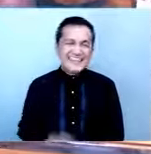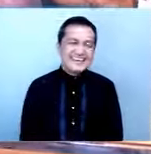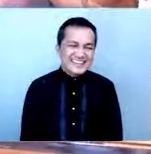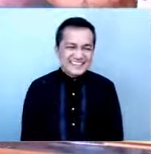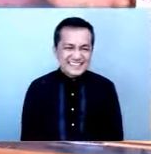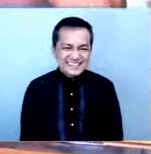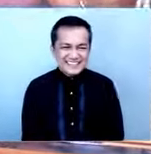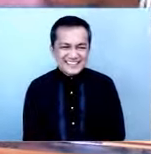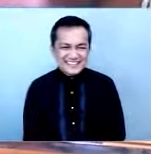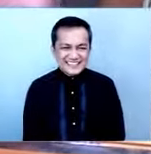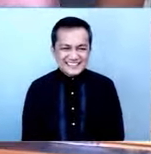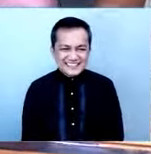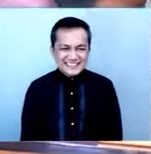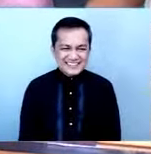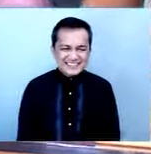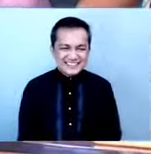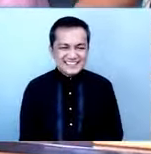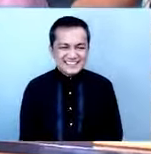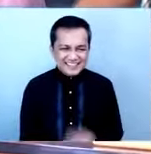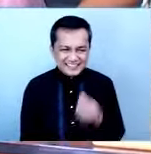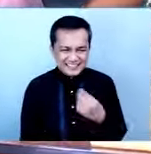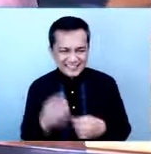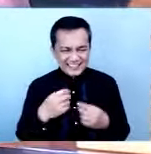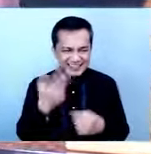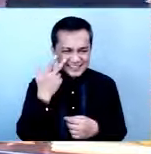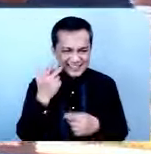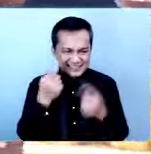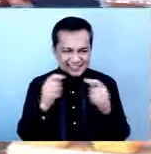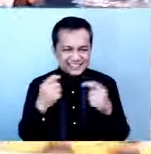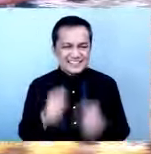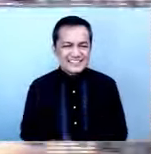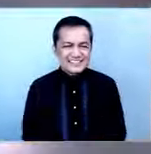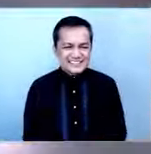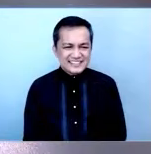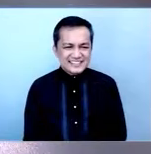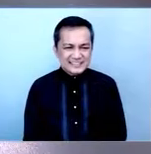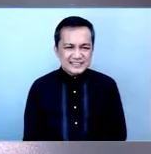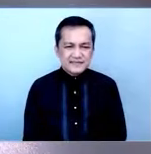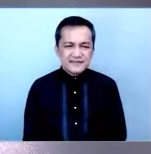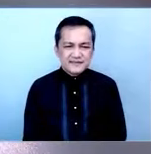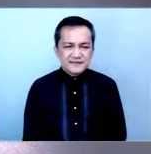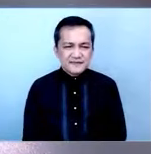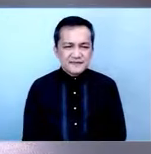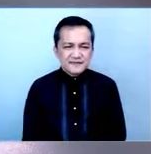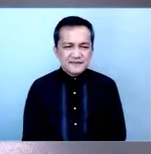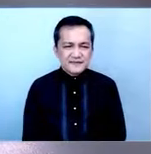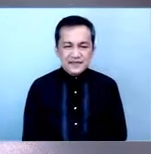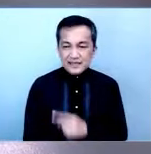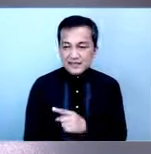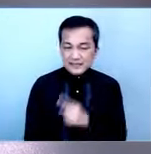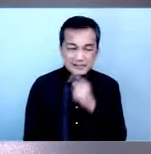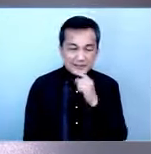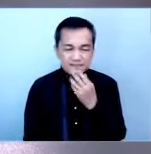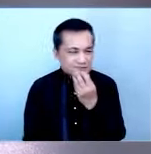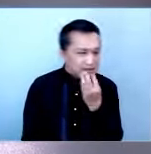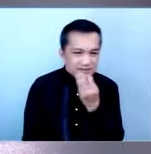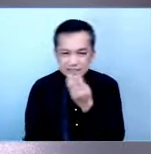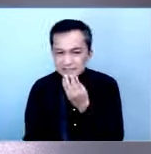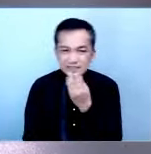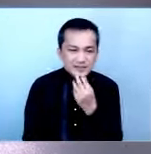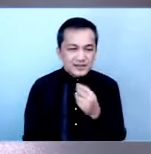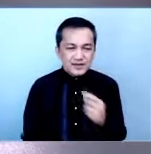Okay, kain tayo. Marami pa dito. Ay, pwede tiktikan. Ano yung mga nakatap? Ano yung mga nakatap natin? Okay. Ito po. This is